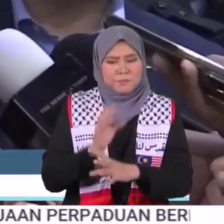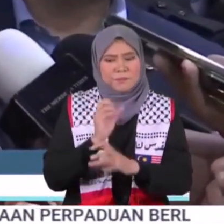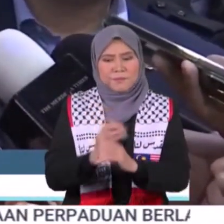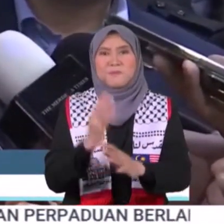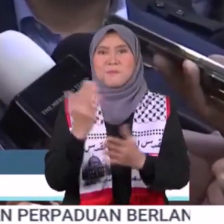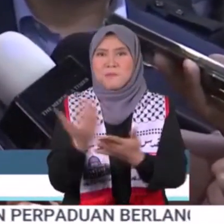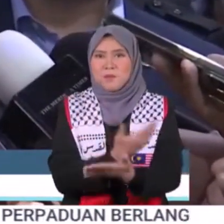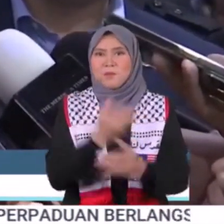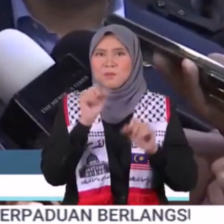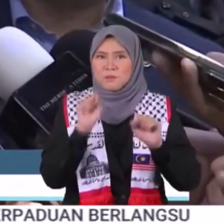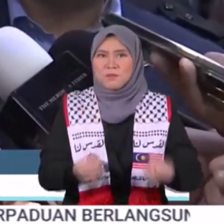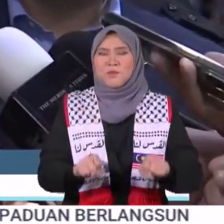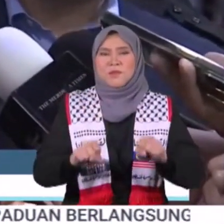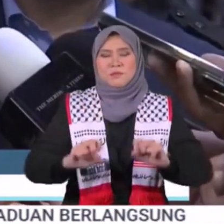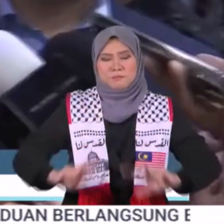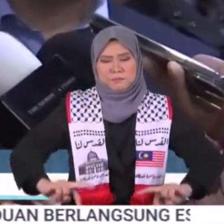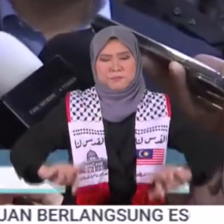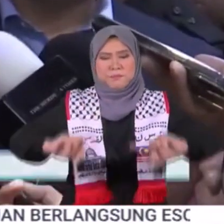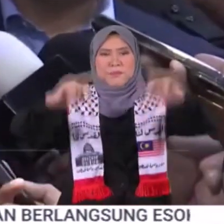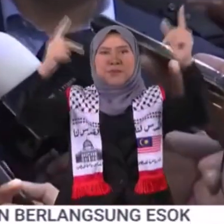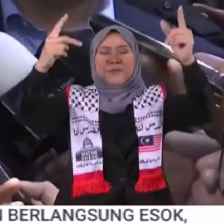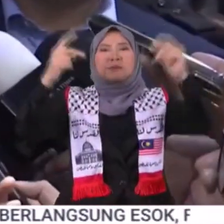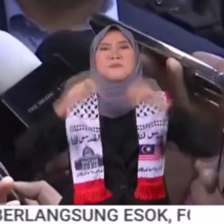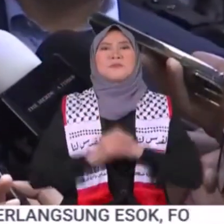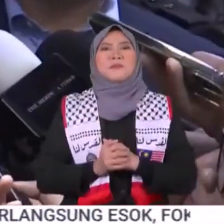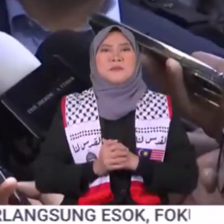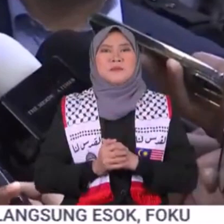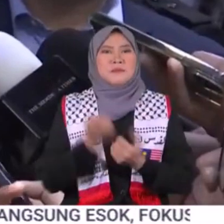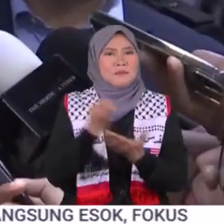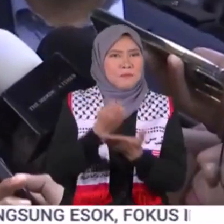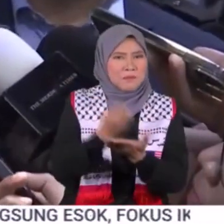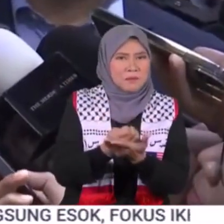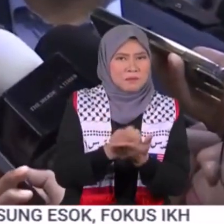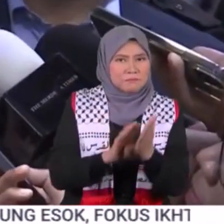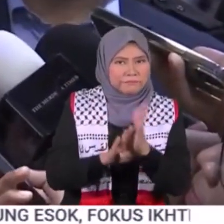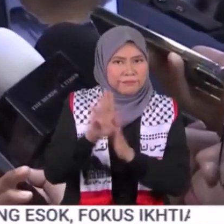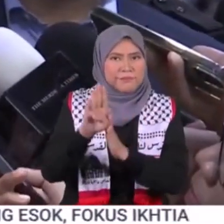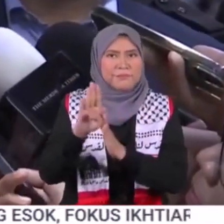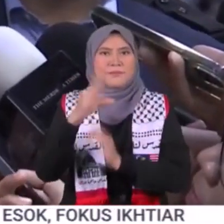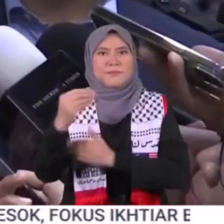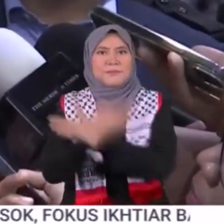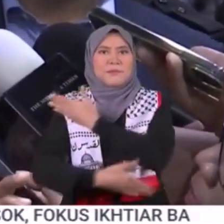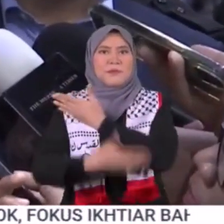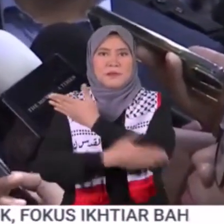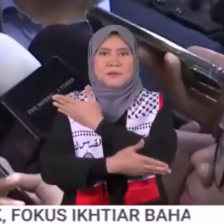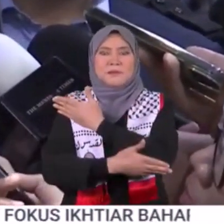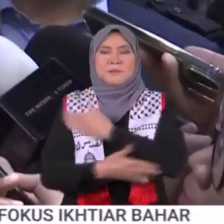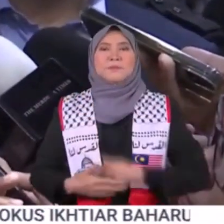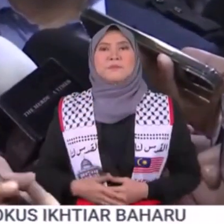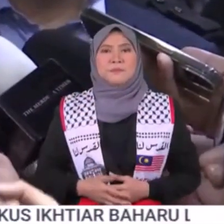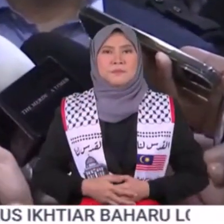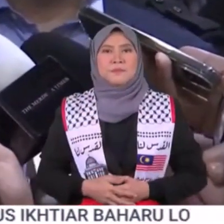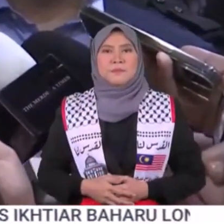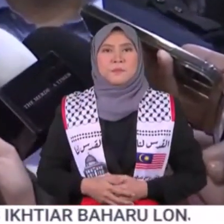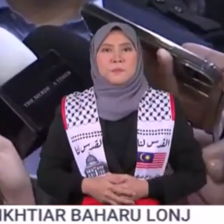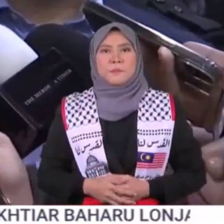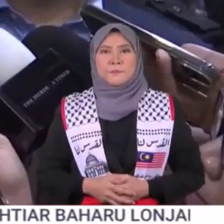ikhtiar-ikhtiar baru yang boleh betul-betul melonjakkan kekuatan ekonomi dan negara keseluruhannya.